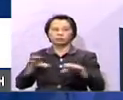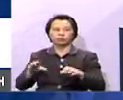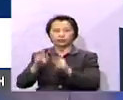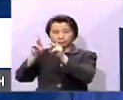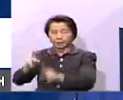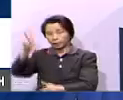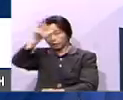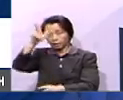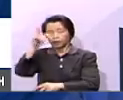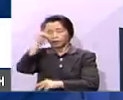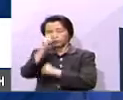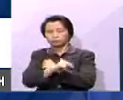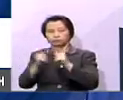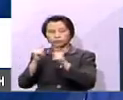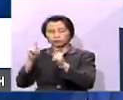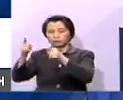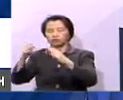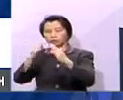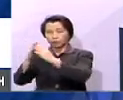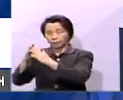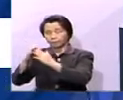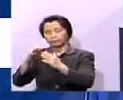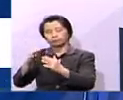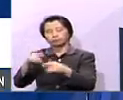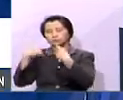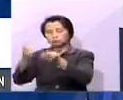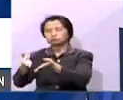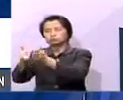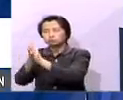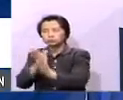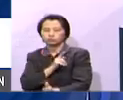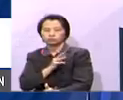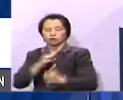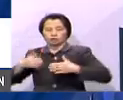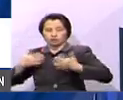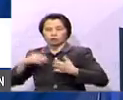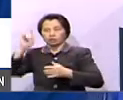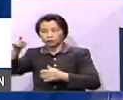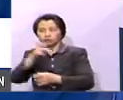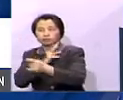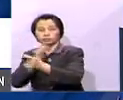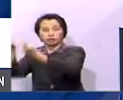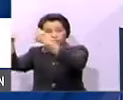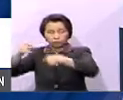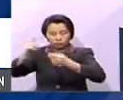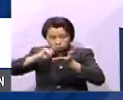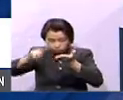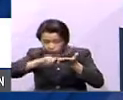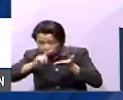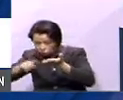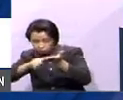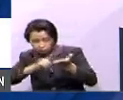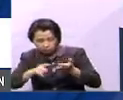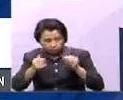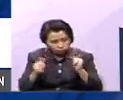pihak kerajaan Negeri kepada kementerian kesejahteraan Bandar Perumahan dan kerajaan tempatan dan kemudian Kementerian akan semak ya akan akan semak